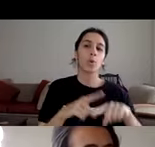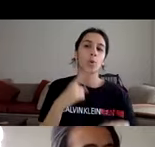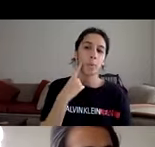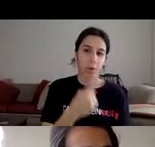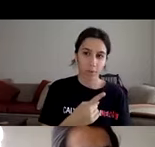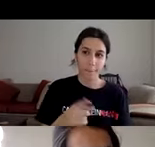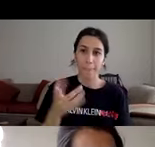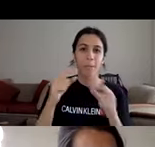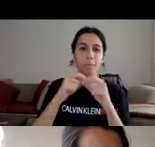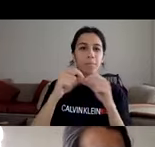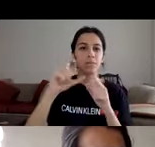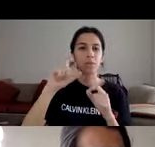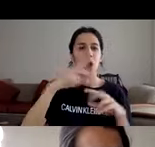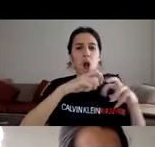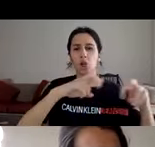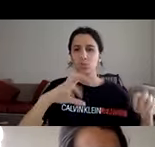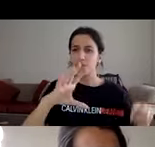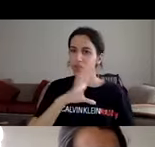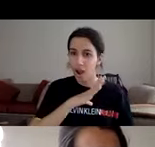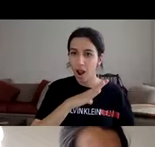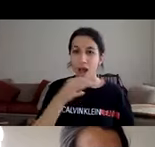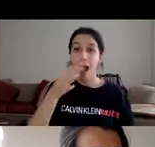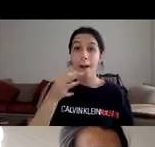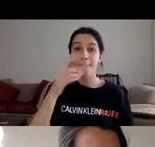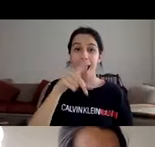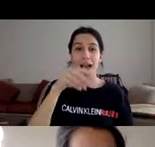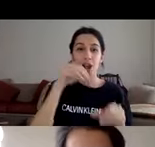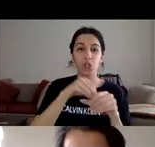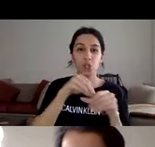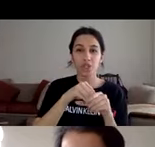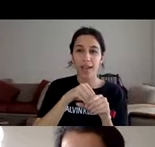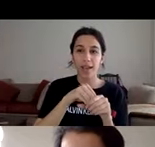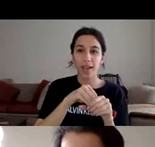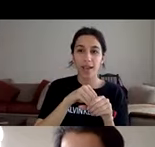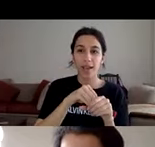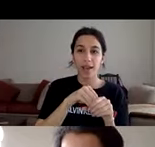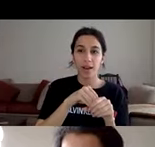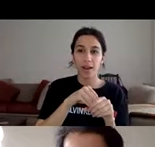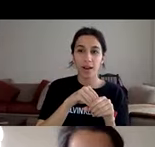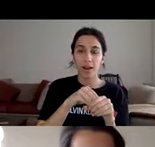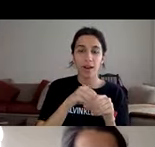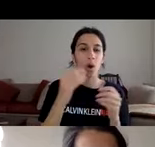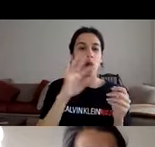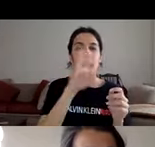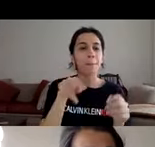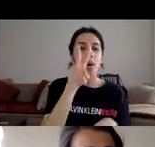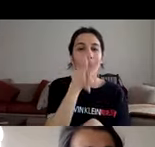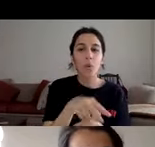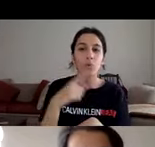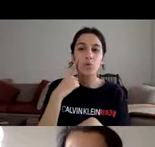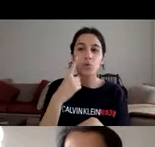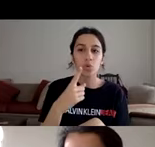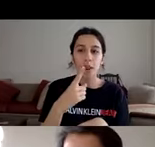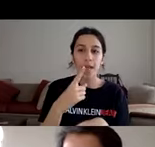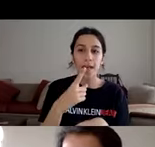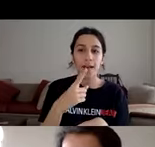bir araştırma yapmış. Haber sitelerine gelen okuyucu kitlesinin 1/3'ü